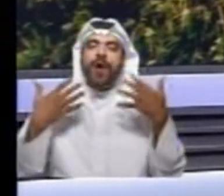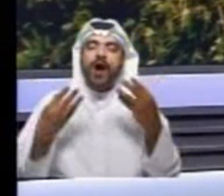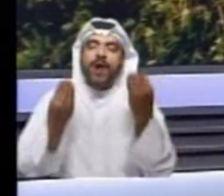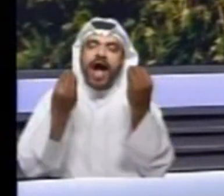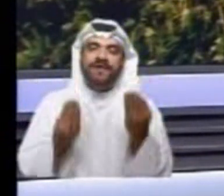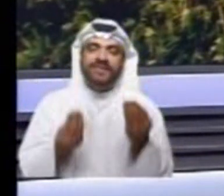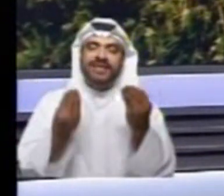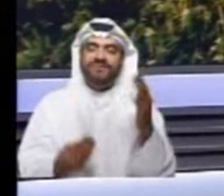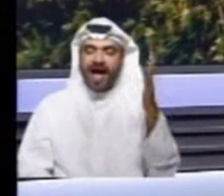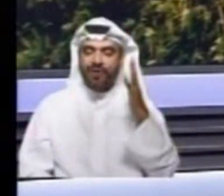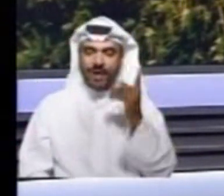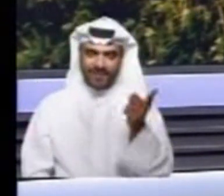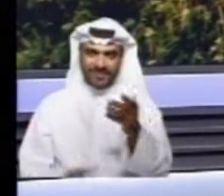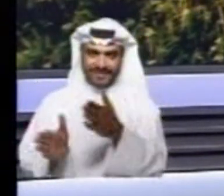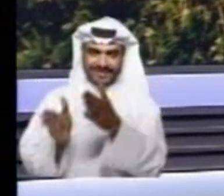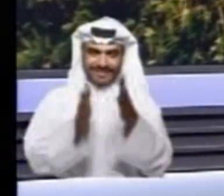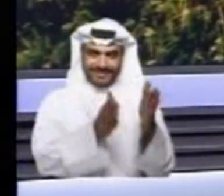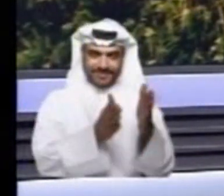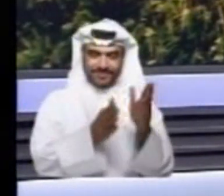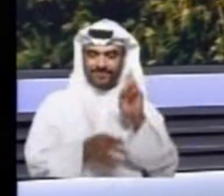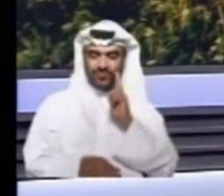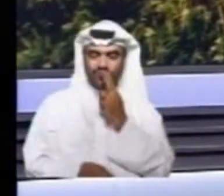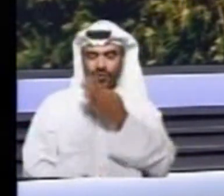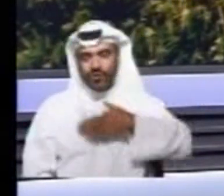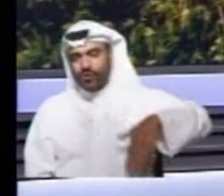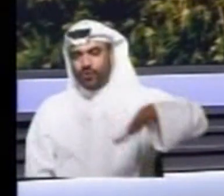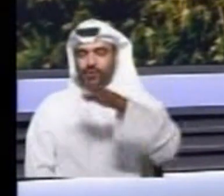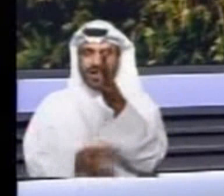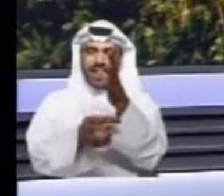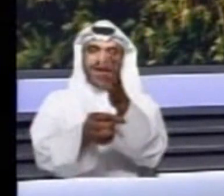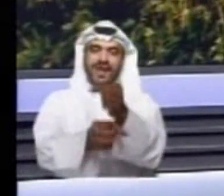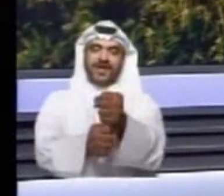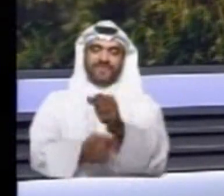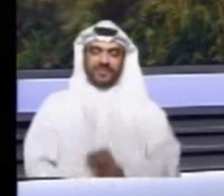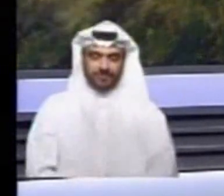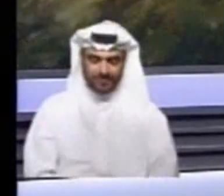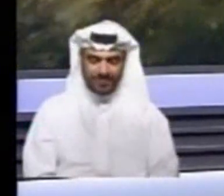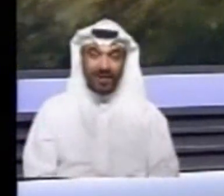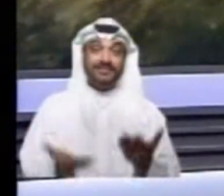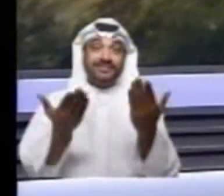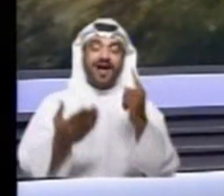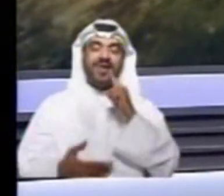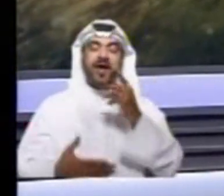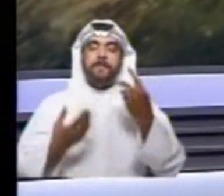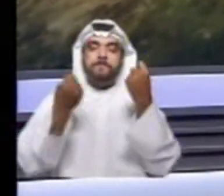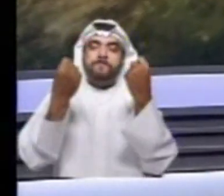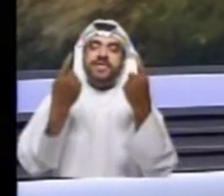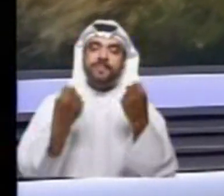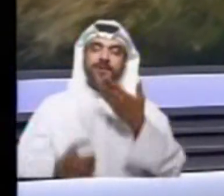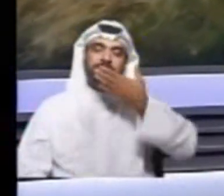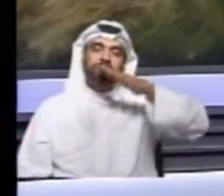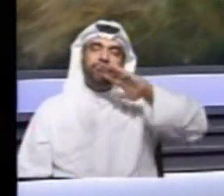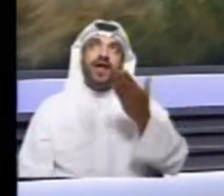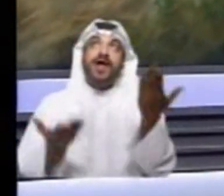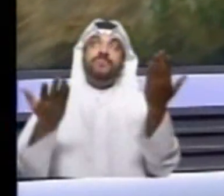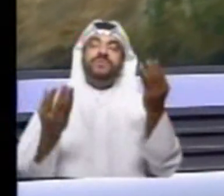إلى 25 23 العظمى والصغرى 13 درجة مئوية. أعزائي المشاهدين، استقرار في الطقس راح يستمر ويانا لعدة أيام مع